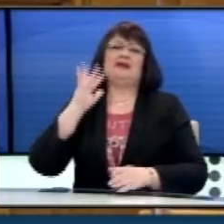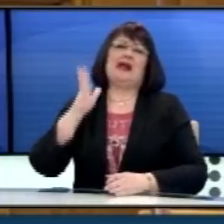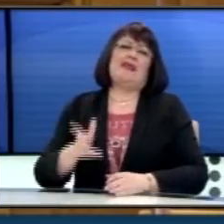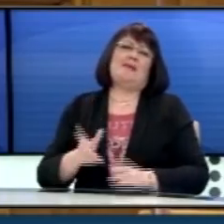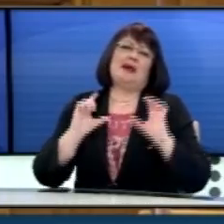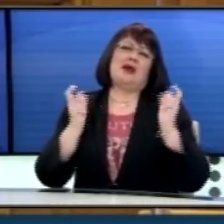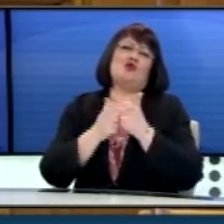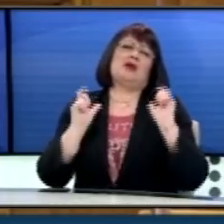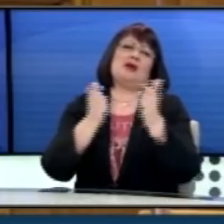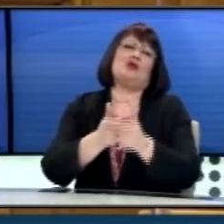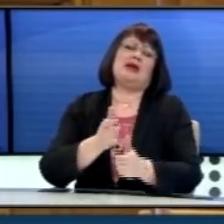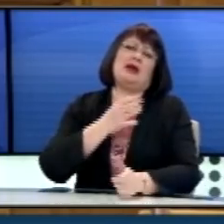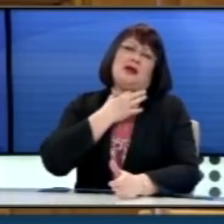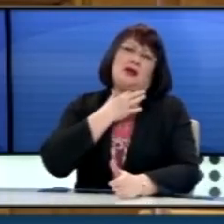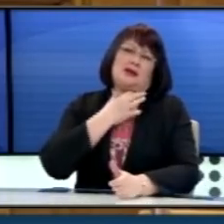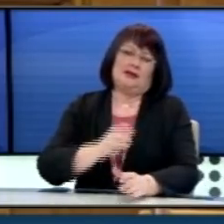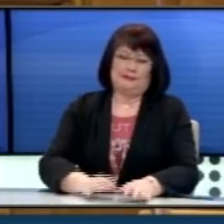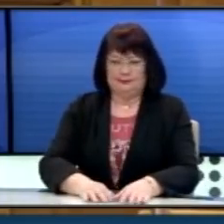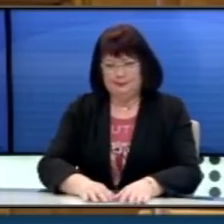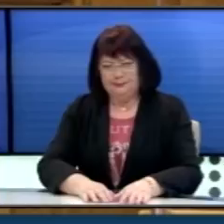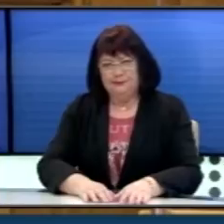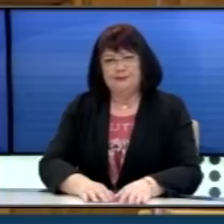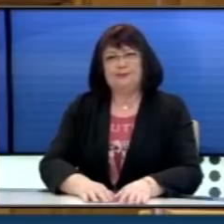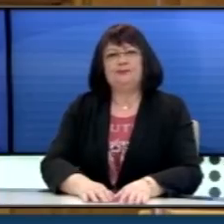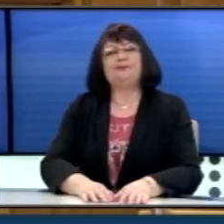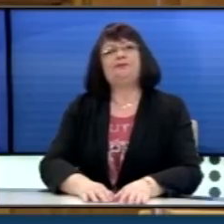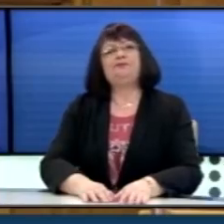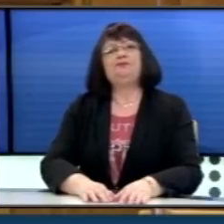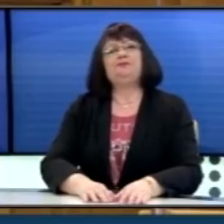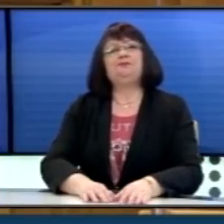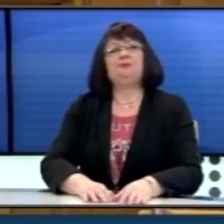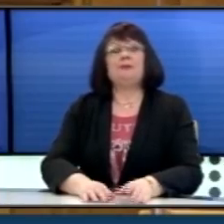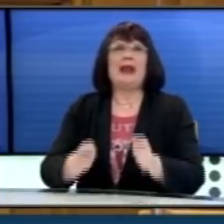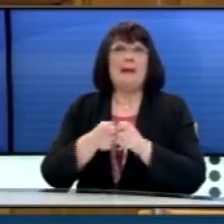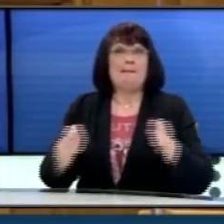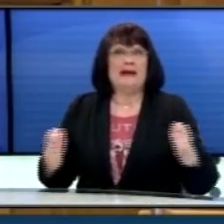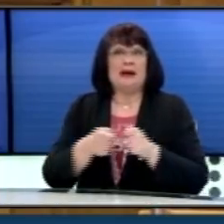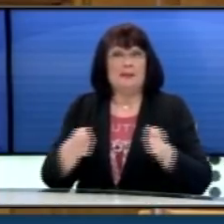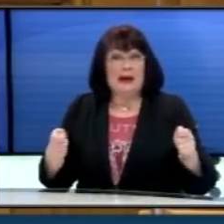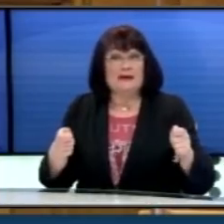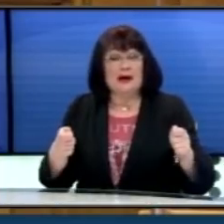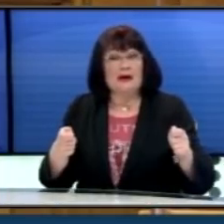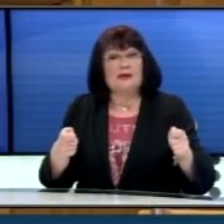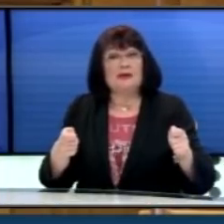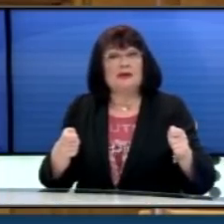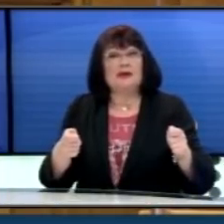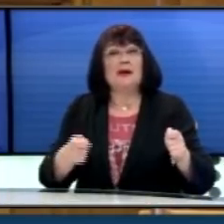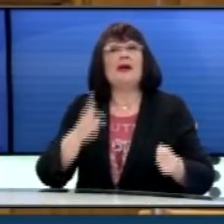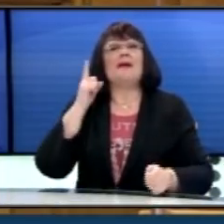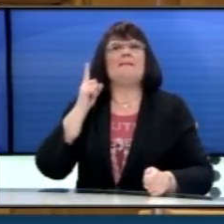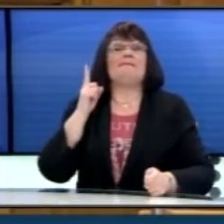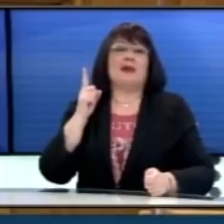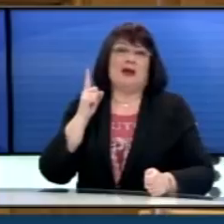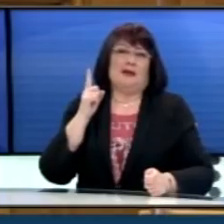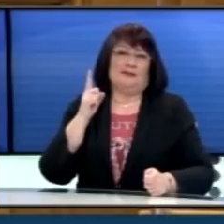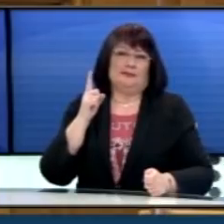καθημερινές οικογενειακές ανάγκες. Δεύτερον, τα ίδια τα μέτρα, και το ξέρετε πολύ καλά, είναι μιας χρήσης.